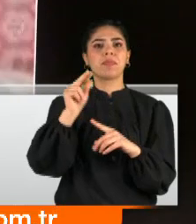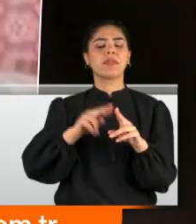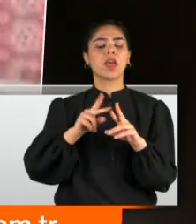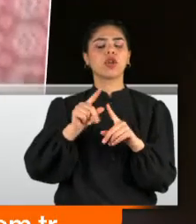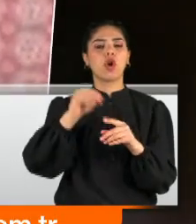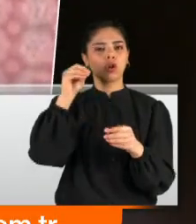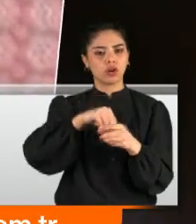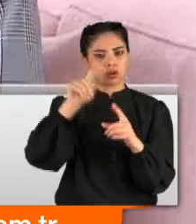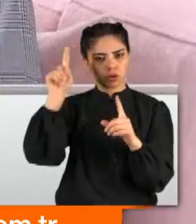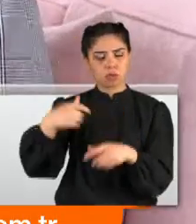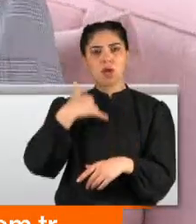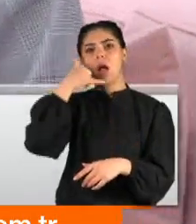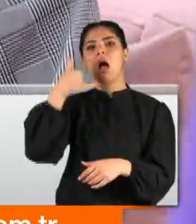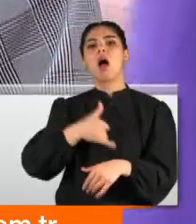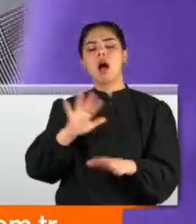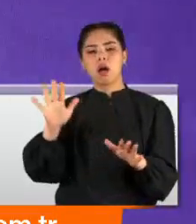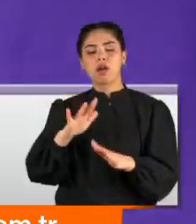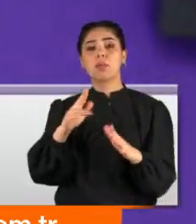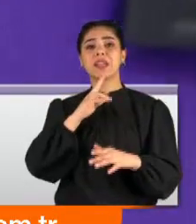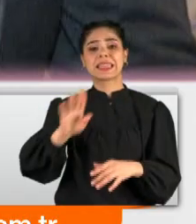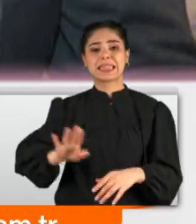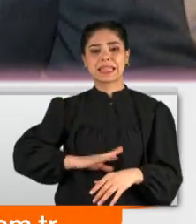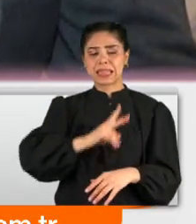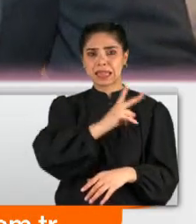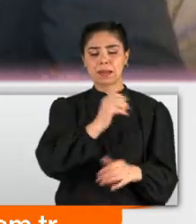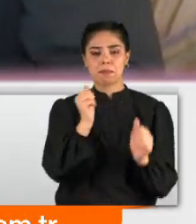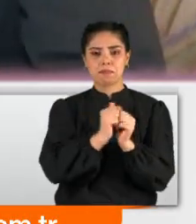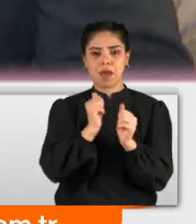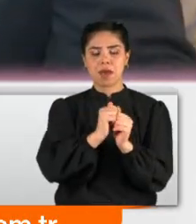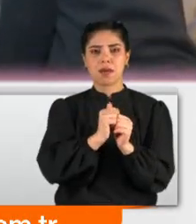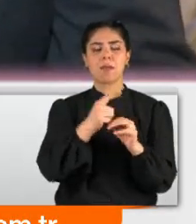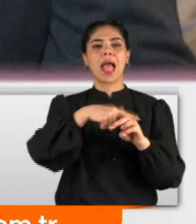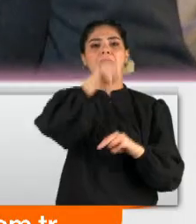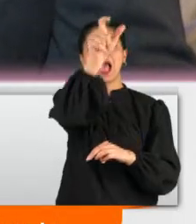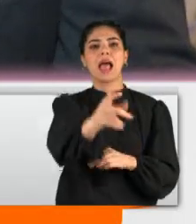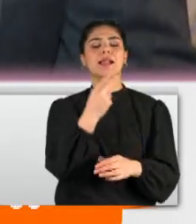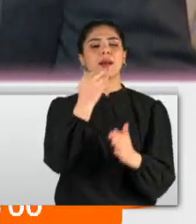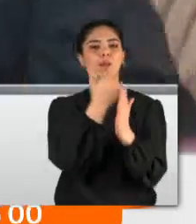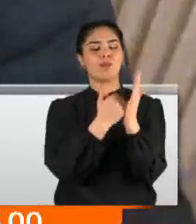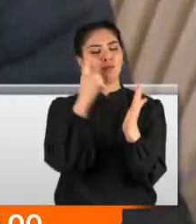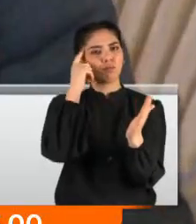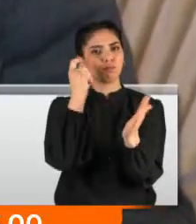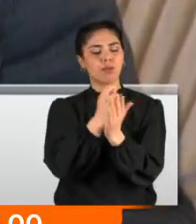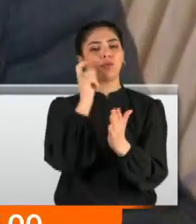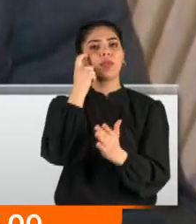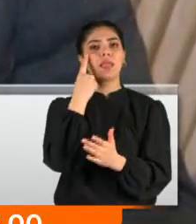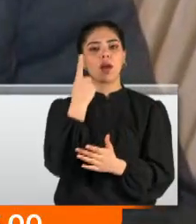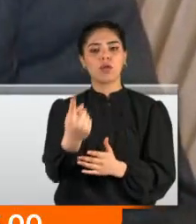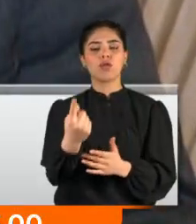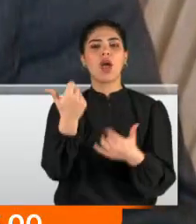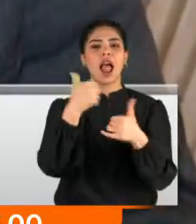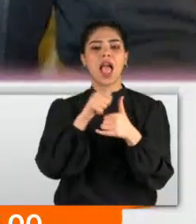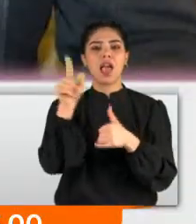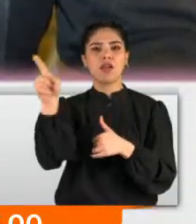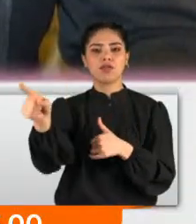Bizi ne arıyor ne soruyor. Fatma Çetin, kızı Funda Çetin'le birlikte çaldı Esra Erol'un kapısını. İddiaya göre eşi Yasin Çetin